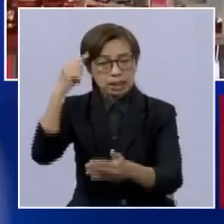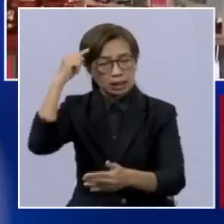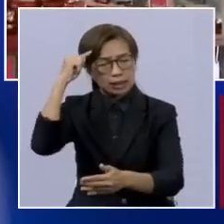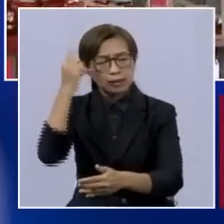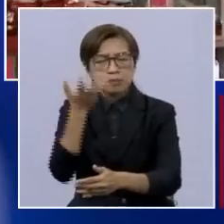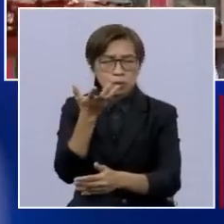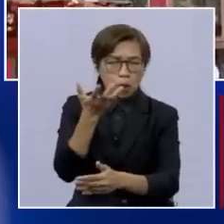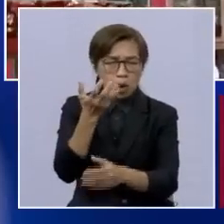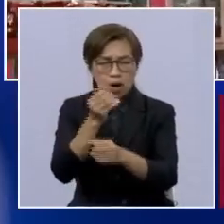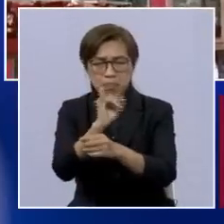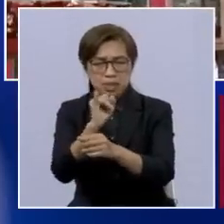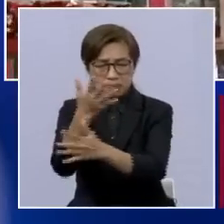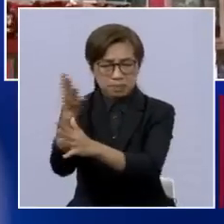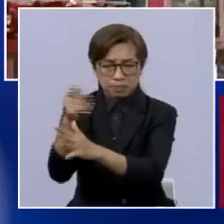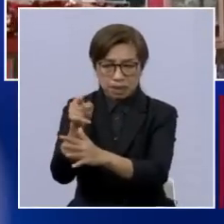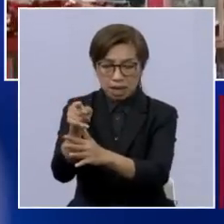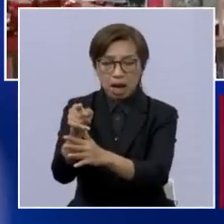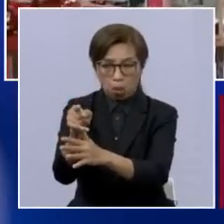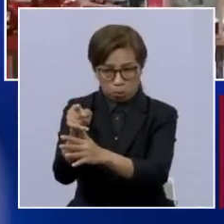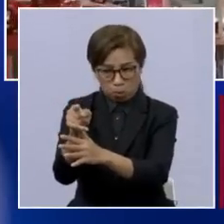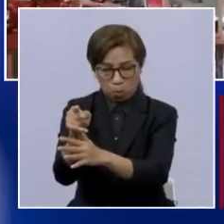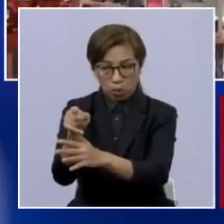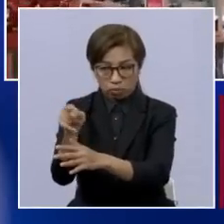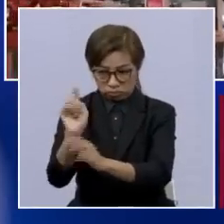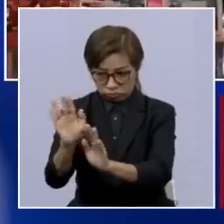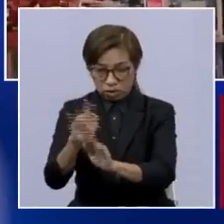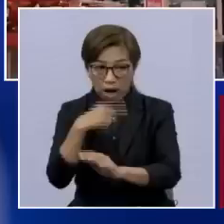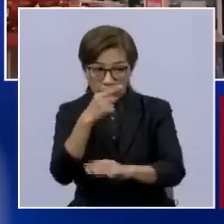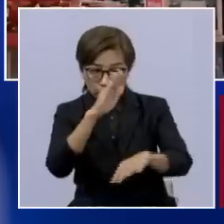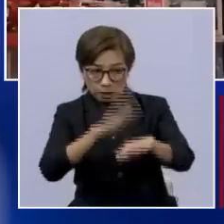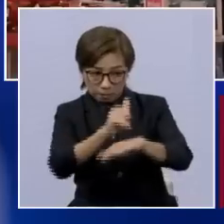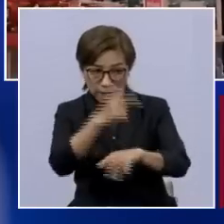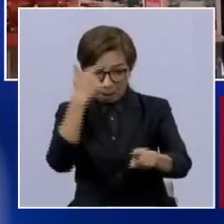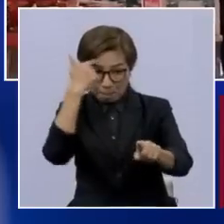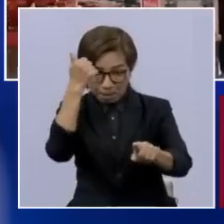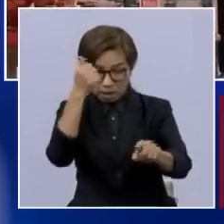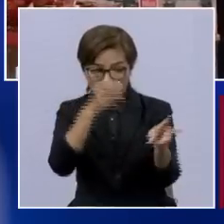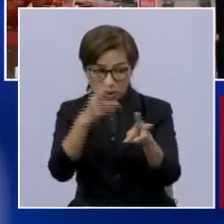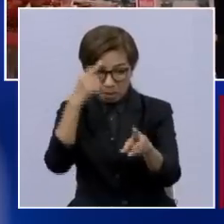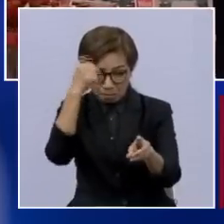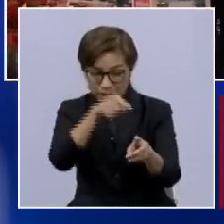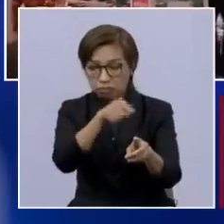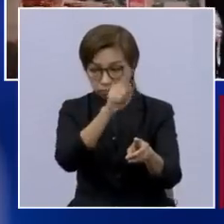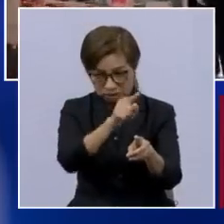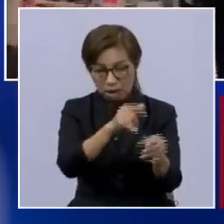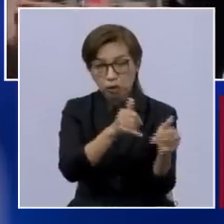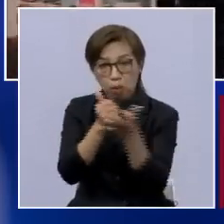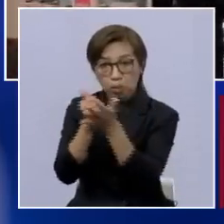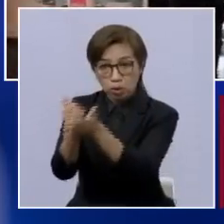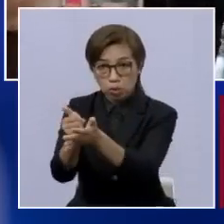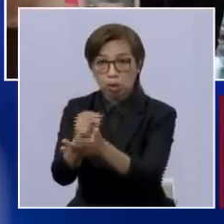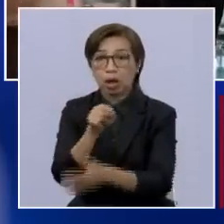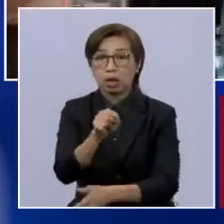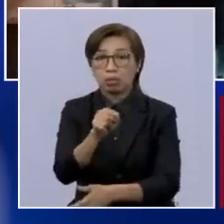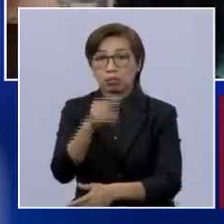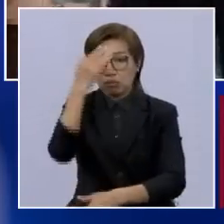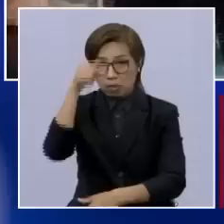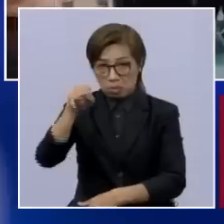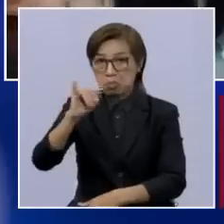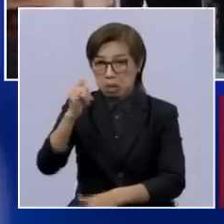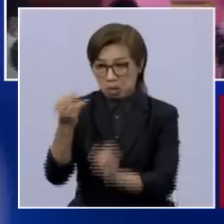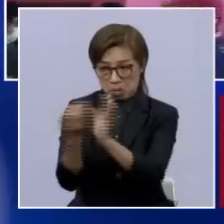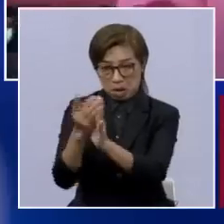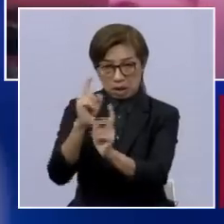ที่ดูแลว่าต้องหาเจ้าพิธีที่ทำให้ถูกต้องไม่เช่นนั้นนายกอาจจะเสียหายได้เพราะวัดนี้เคยมีประวัติมา